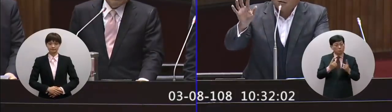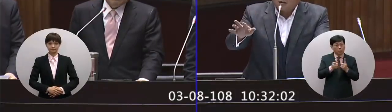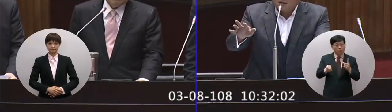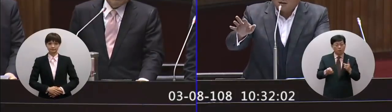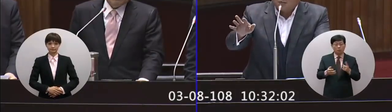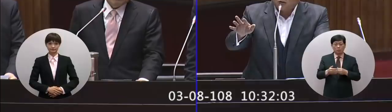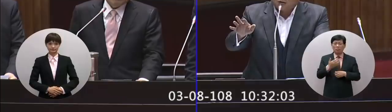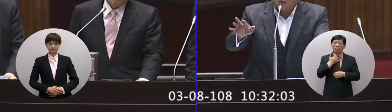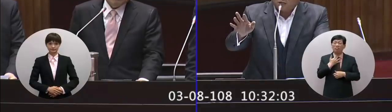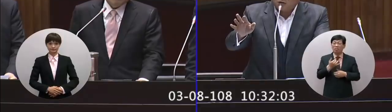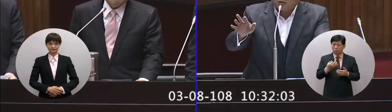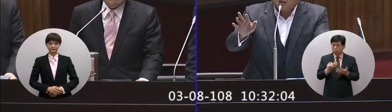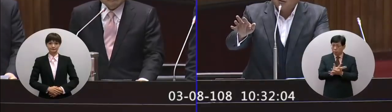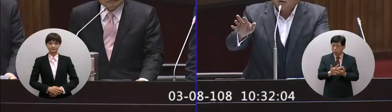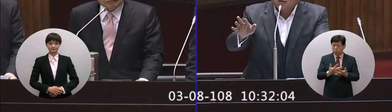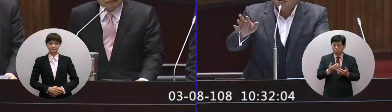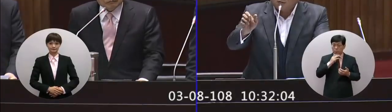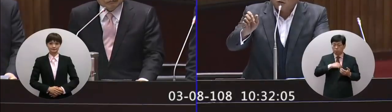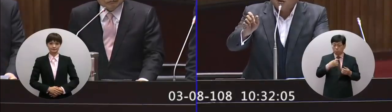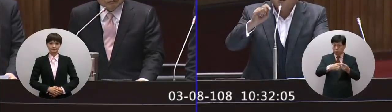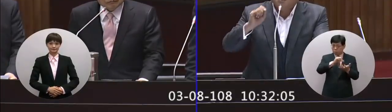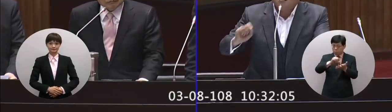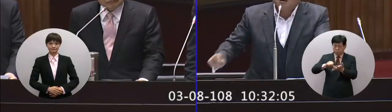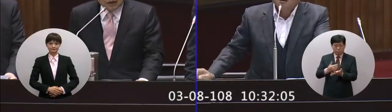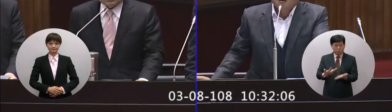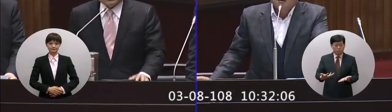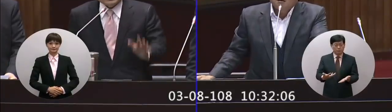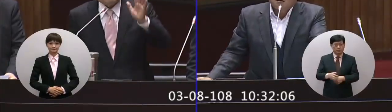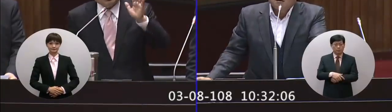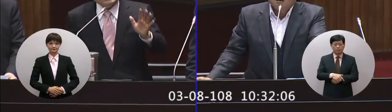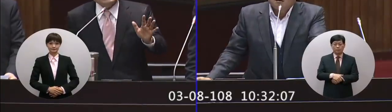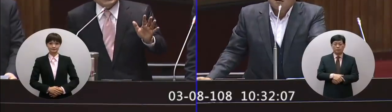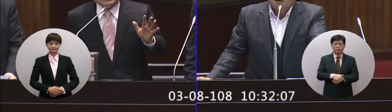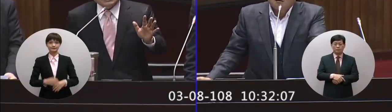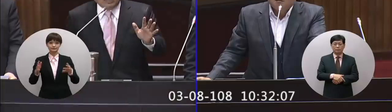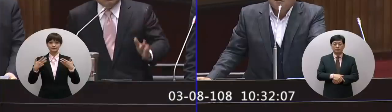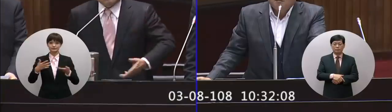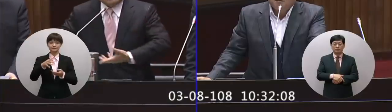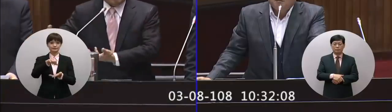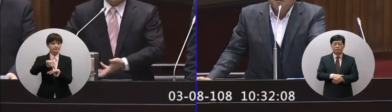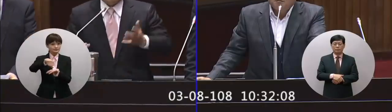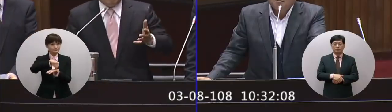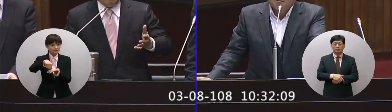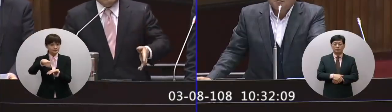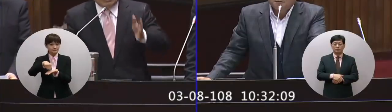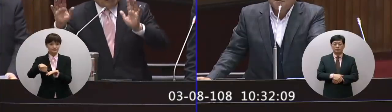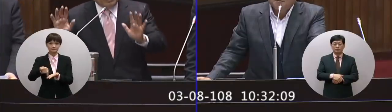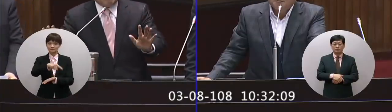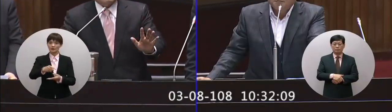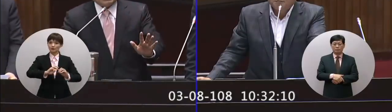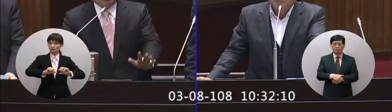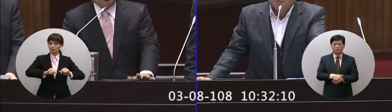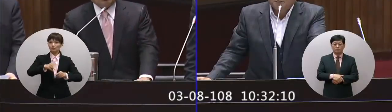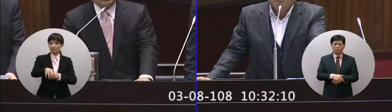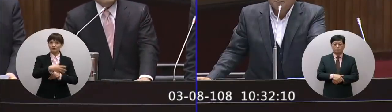时候，到这个播种耕作的时候欠水，安尼要安怎？ 伫在春耕的时候，难得还土